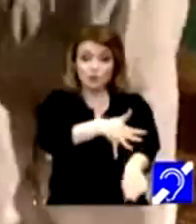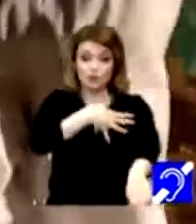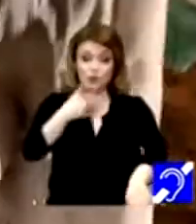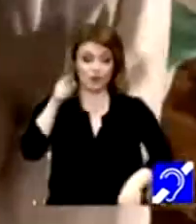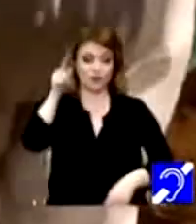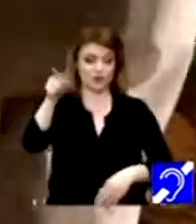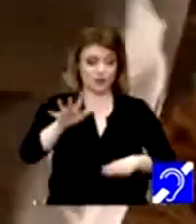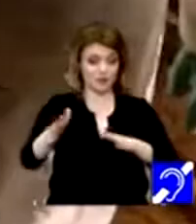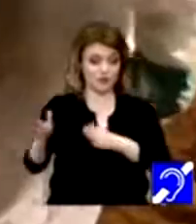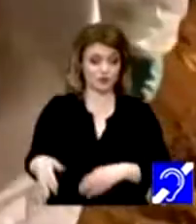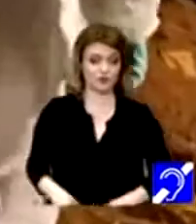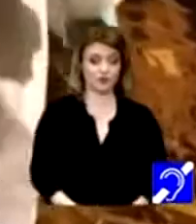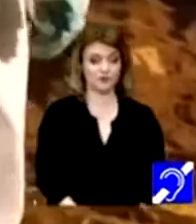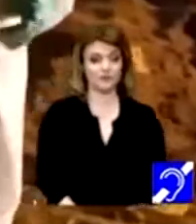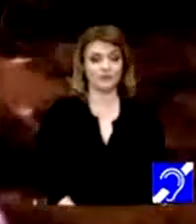lent.